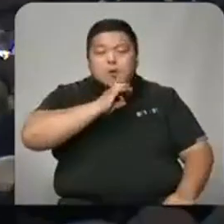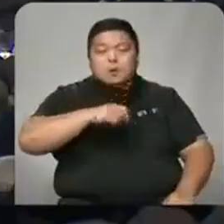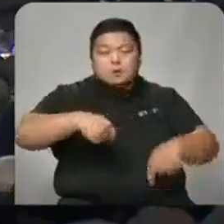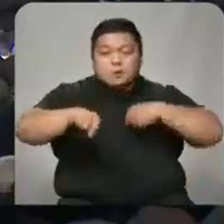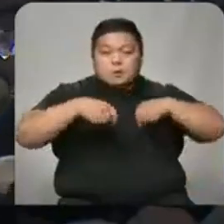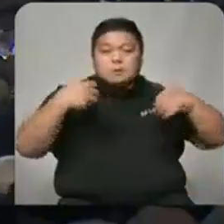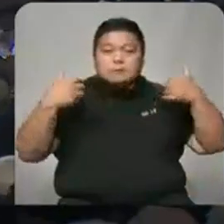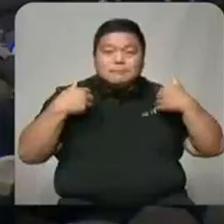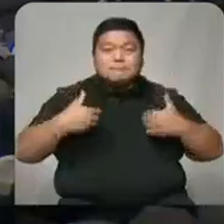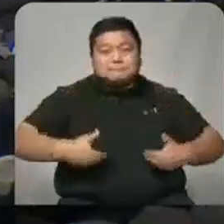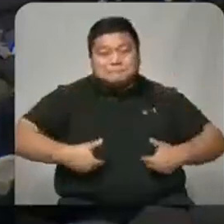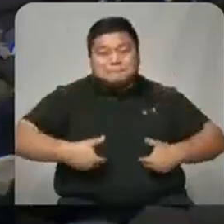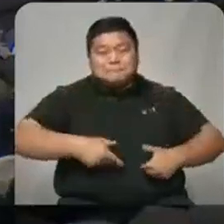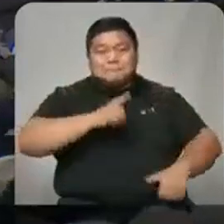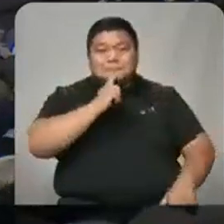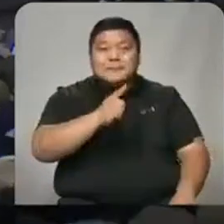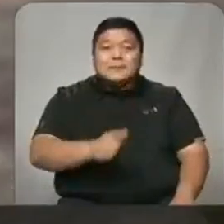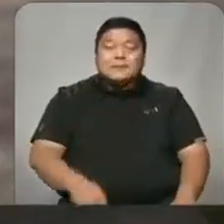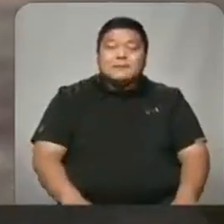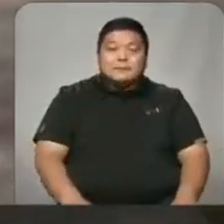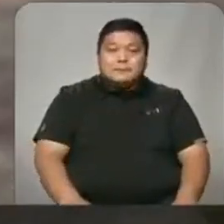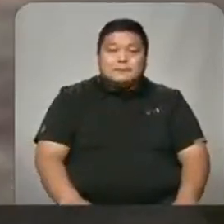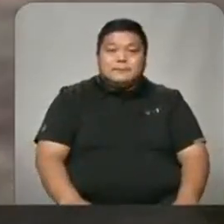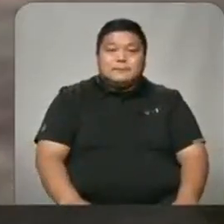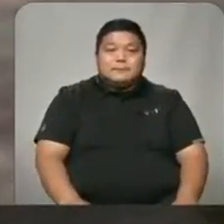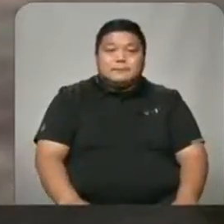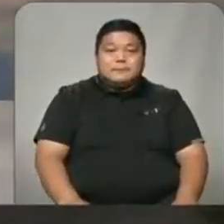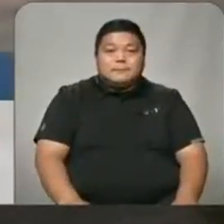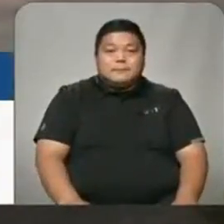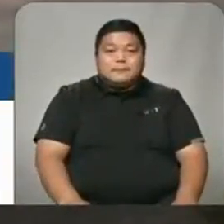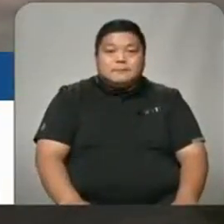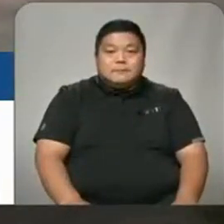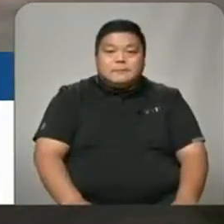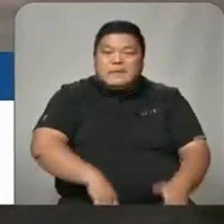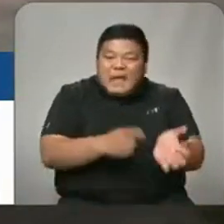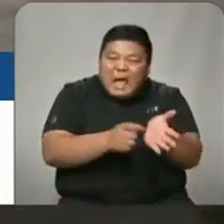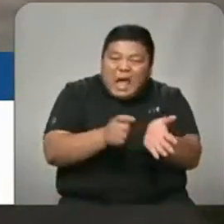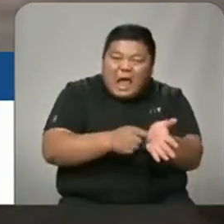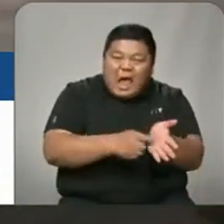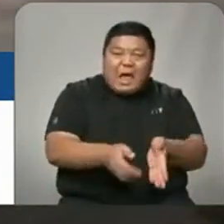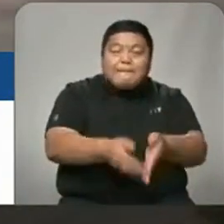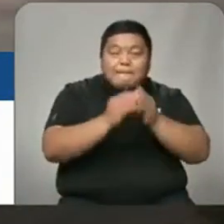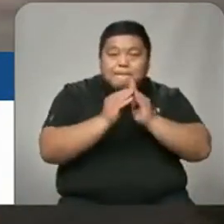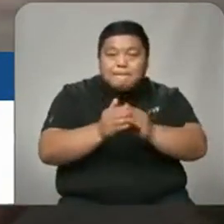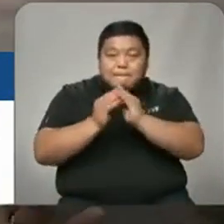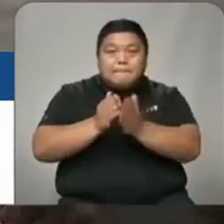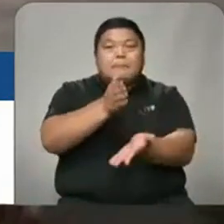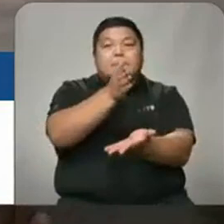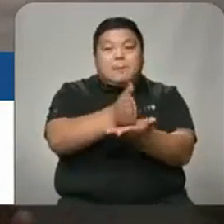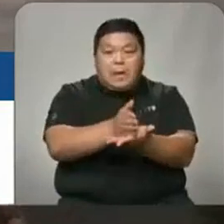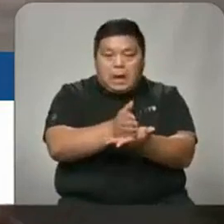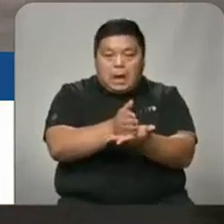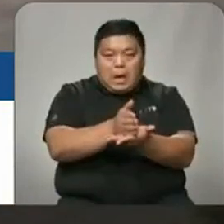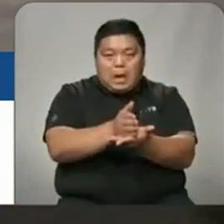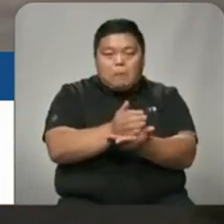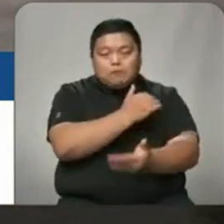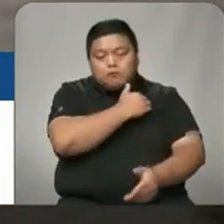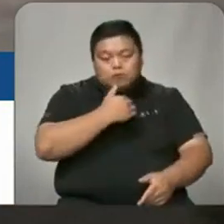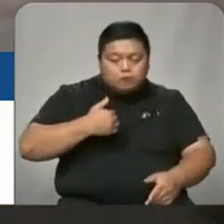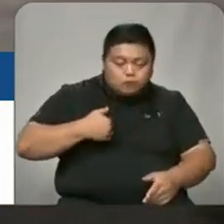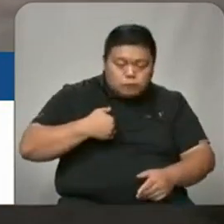필요하다는 주문도 제기되고 있습니다 안 좋은 일이 생겨서 다급하게 하지 말고 좀 기간을 두고